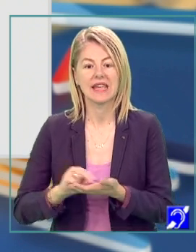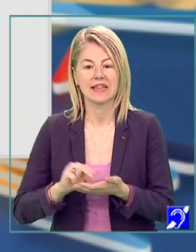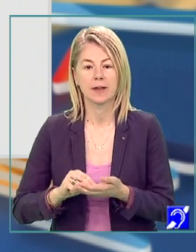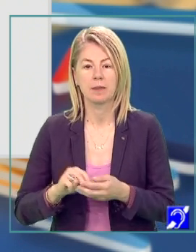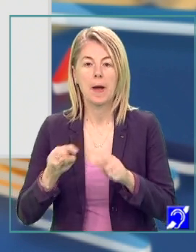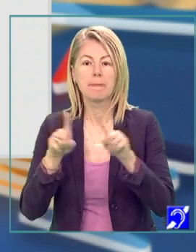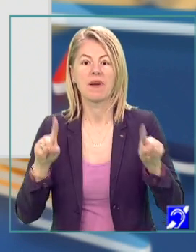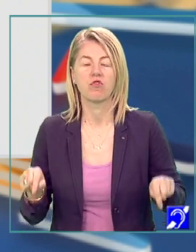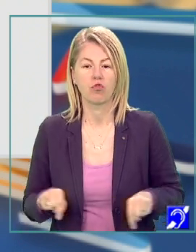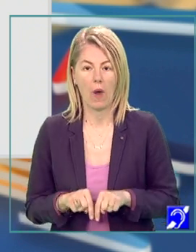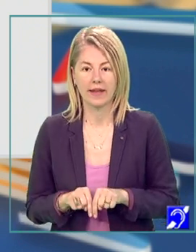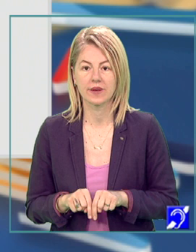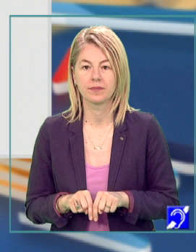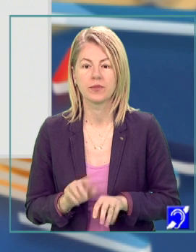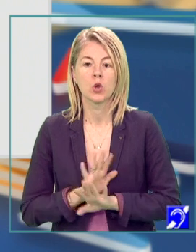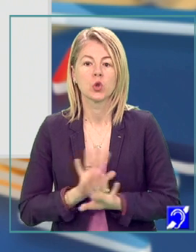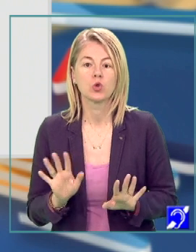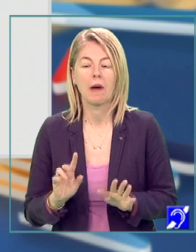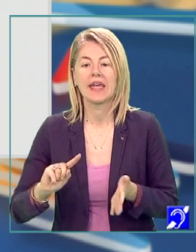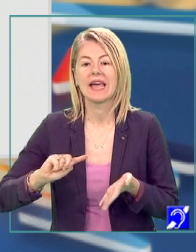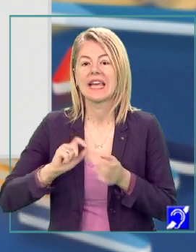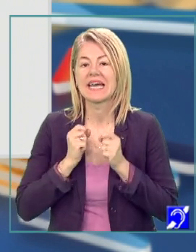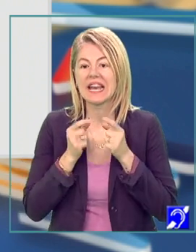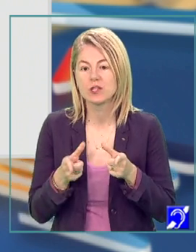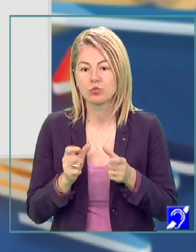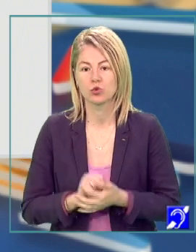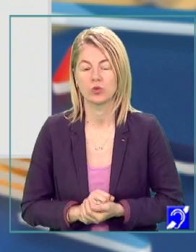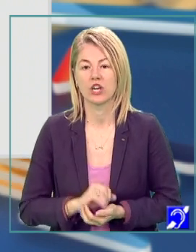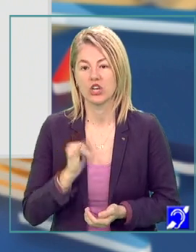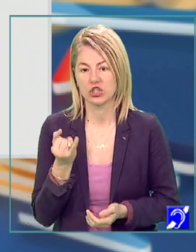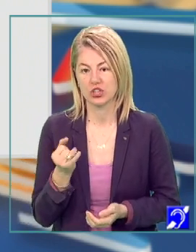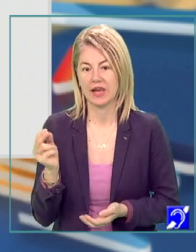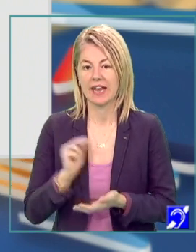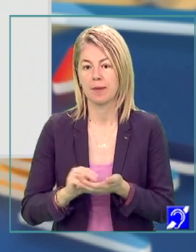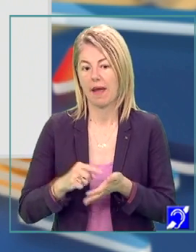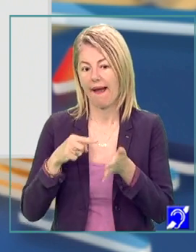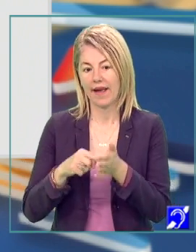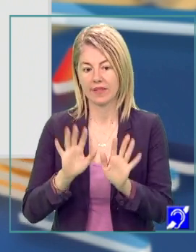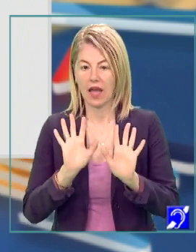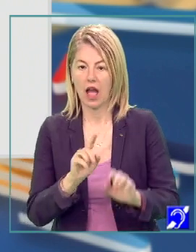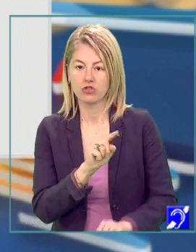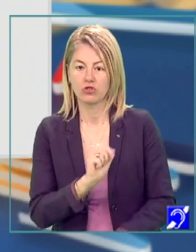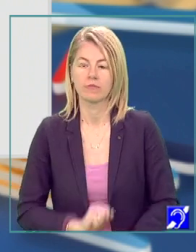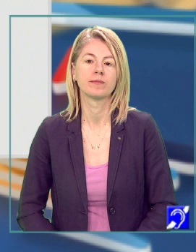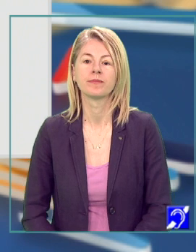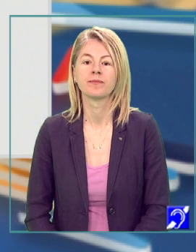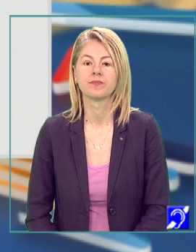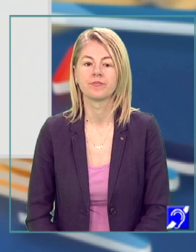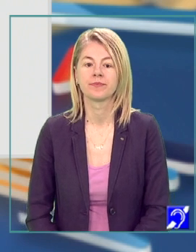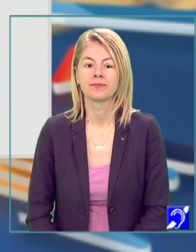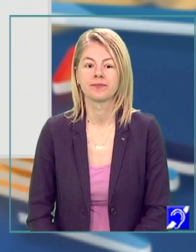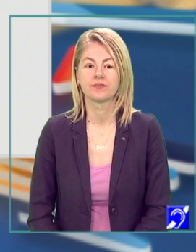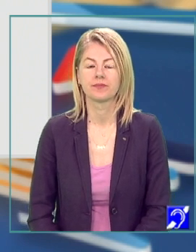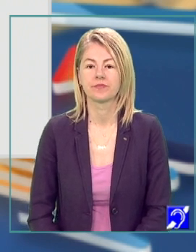foaia de hârtie numai rezultatele. Și redactarea arată astfel. La subiectul 1